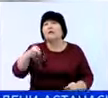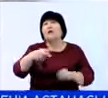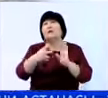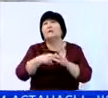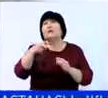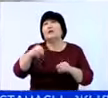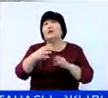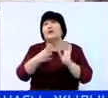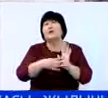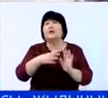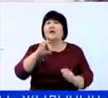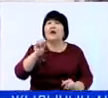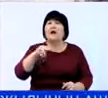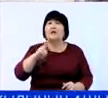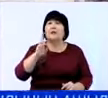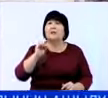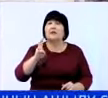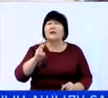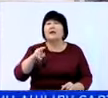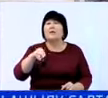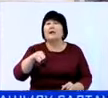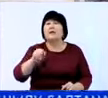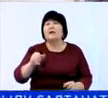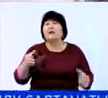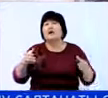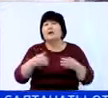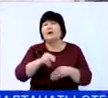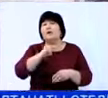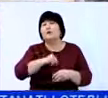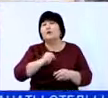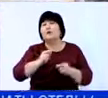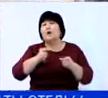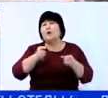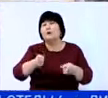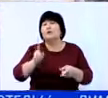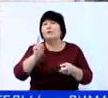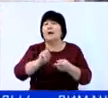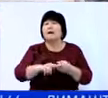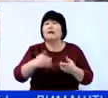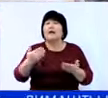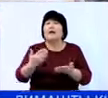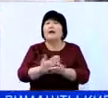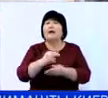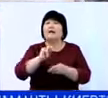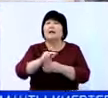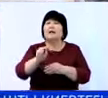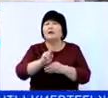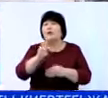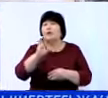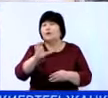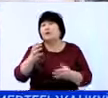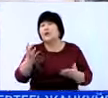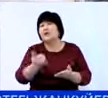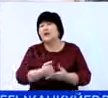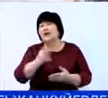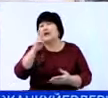2018-2019-да мен Атамекен палатасымен бірігіп, жаңағы трудоустройство арқылы қайта дайырлау курстарын жеңіп алып, сонда